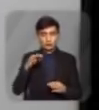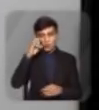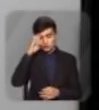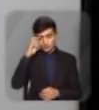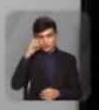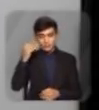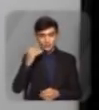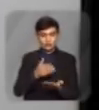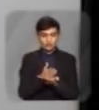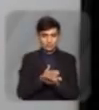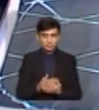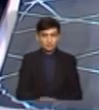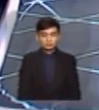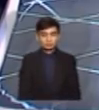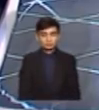государственных служащих.